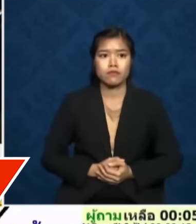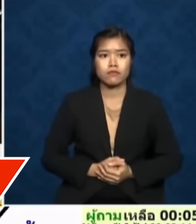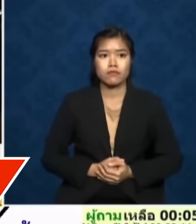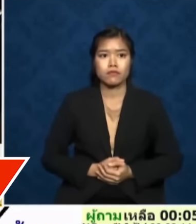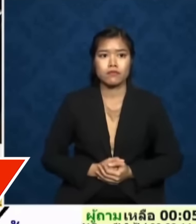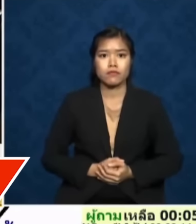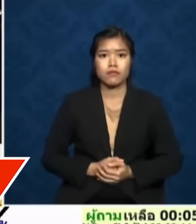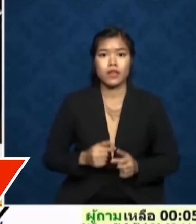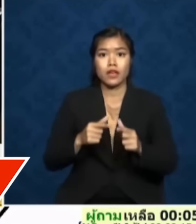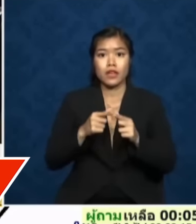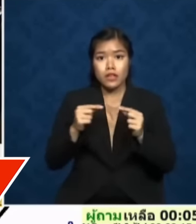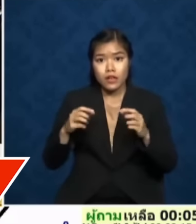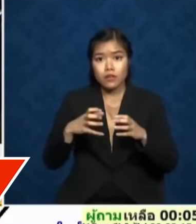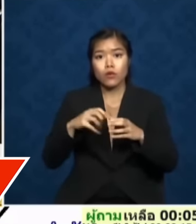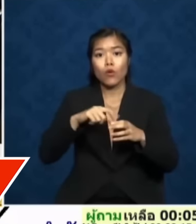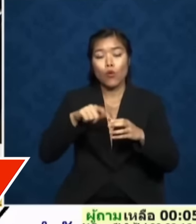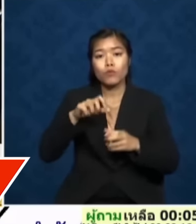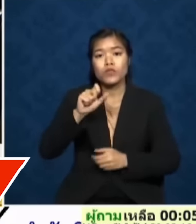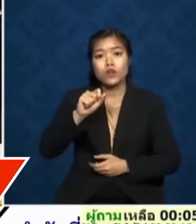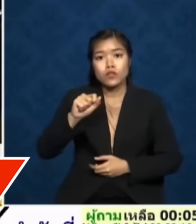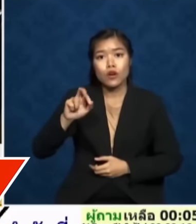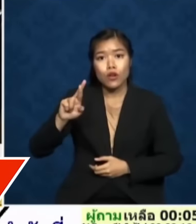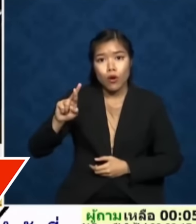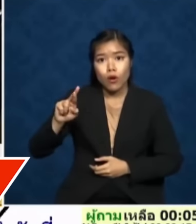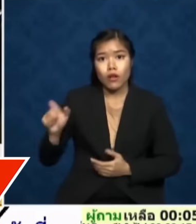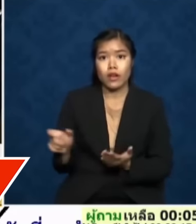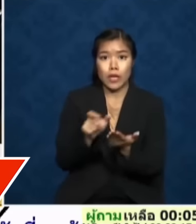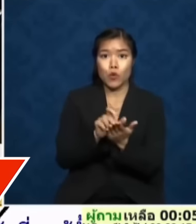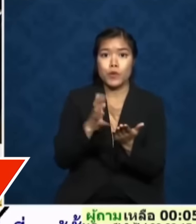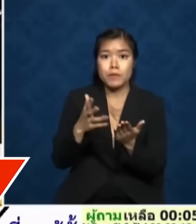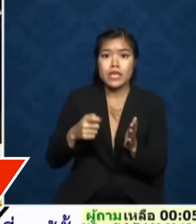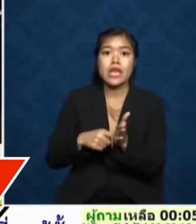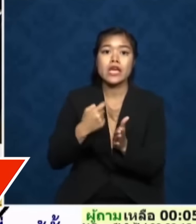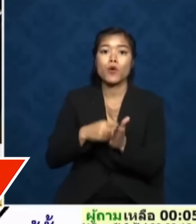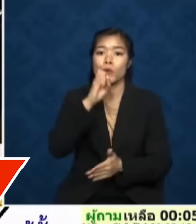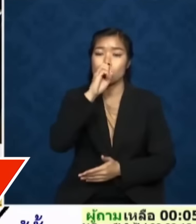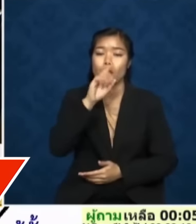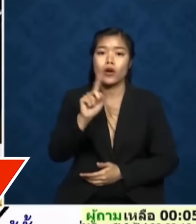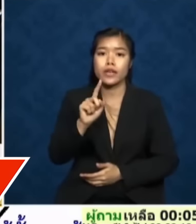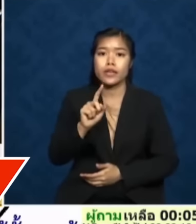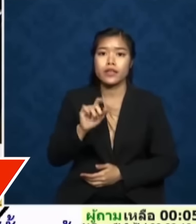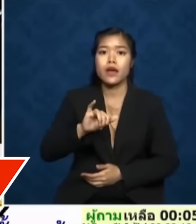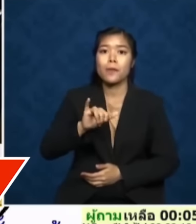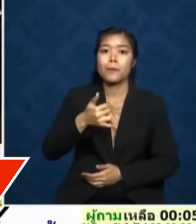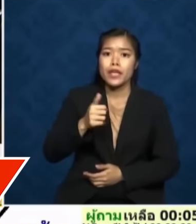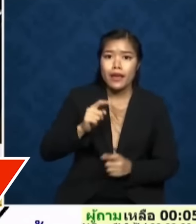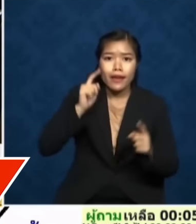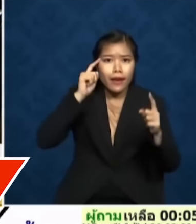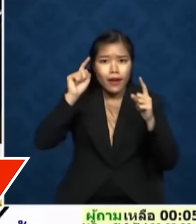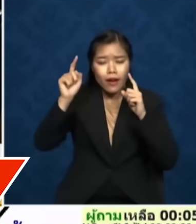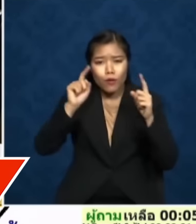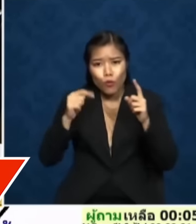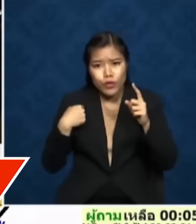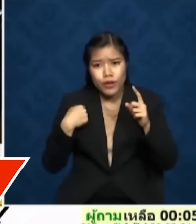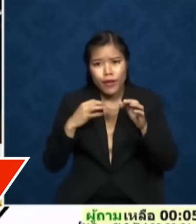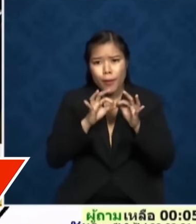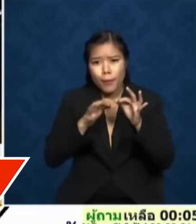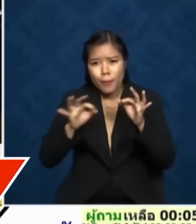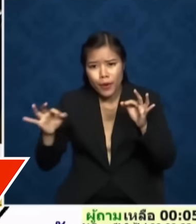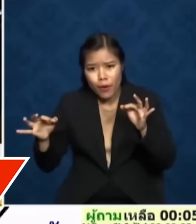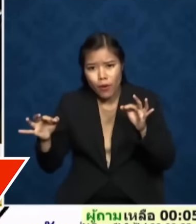ไม่ระบุเรื่องส.ส.ร.ก็ให้เหตุผลอธิบายว่าเดี๋ยวกังวลว่าจะไปถูกตีความว่าเป็นการจัดทำประชาม